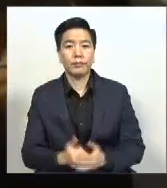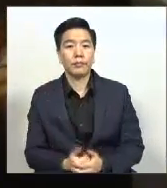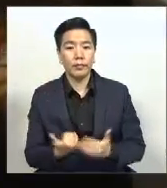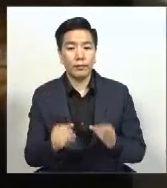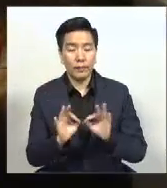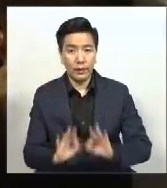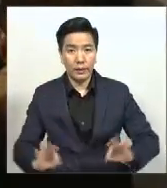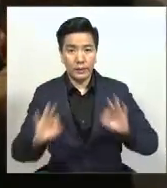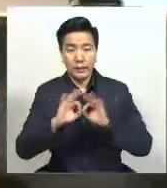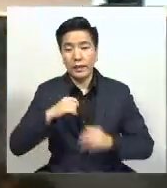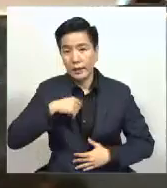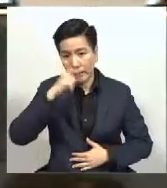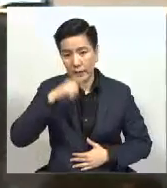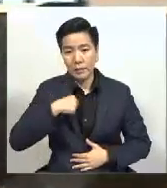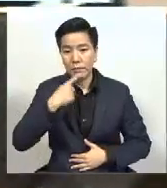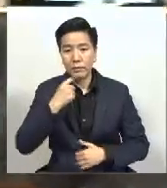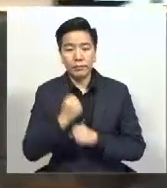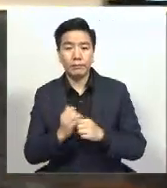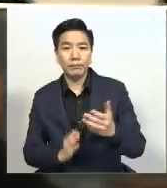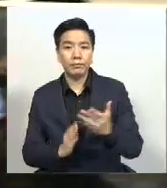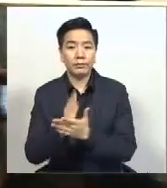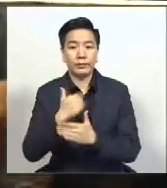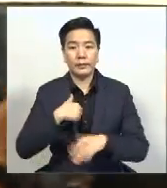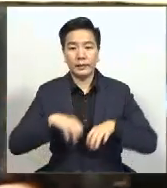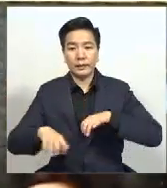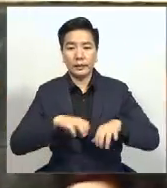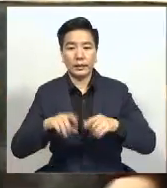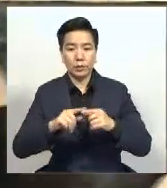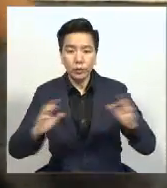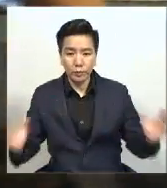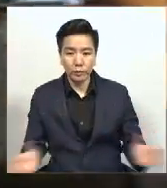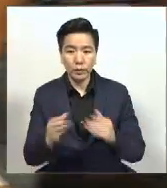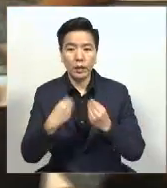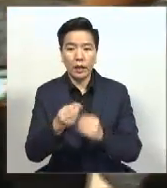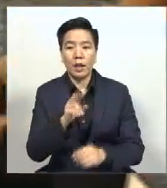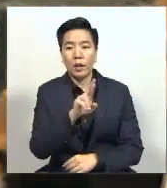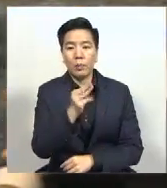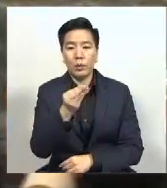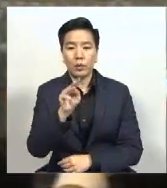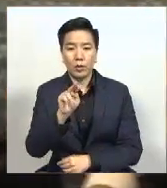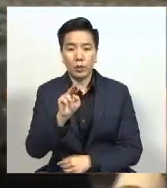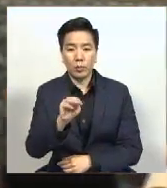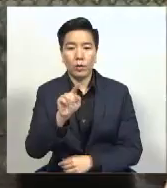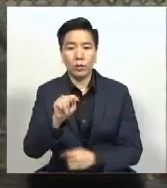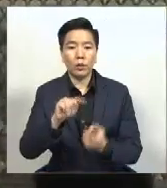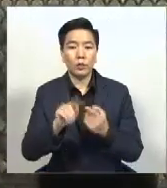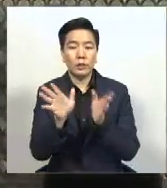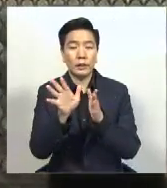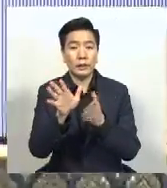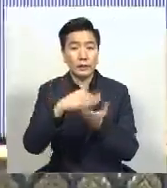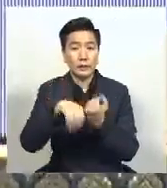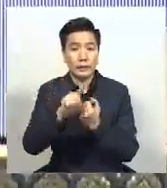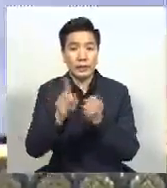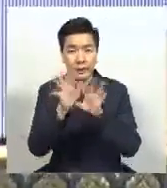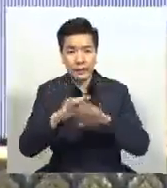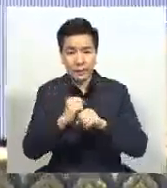และที่สำคัญนะคะไทยยังได้ประกาศความสำเร็จในฐานะเจ้าภาพที่สามารถผลักดันให้รัฐมนตรีเศรษฐกิจอาเซียนร่วมกันลงนามเอกสารส